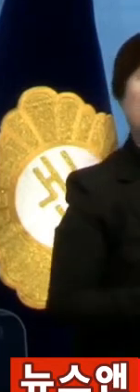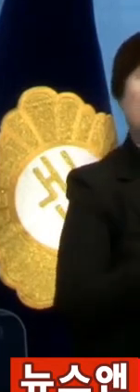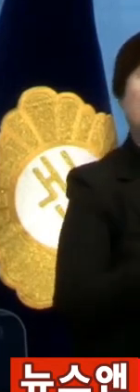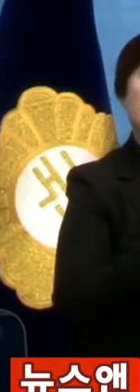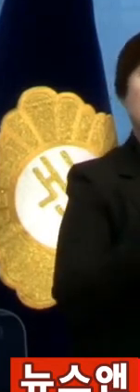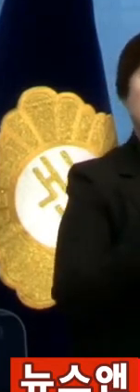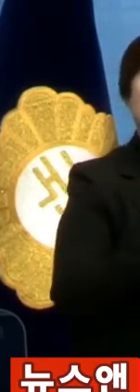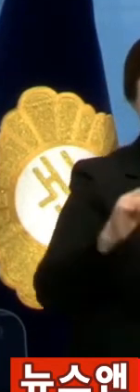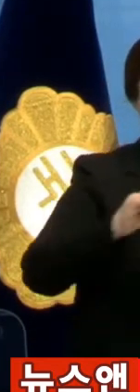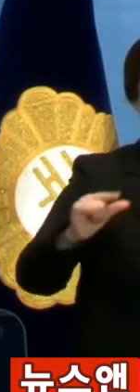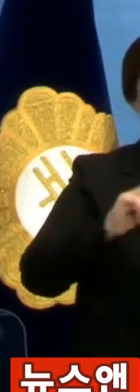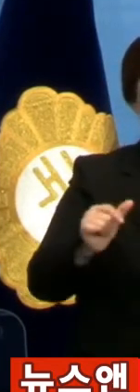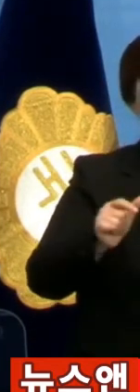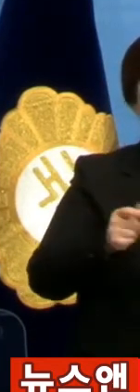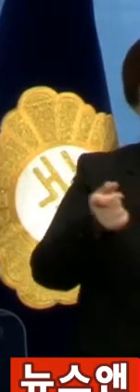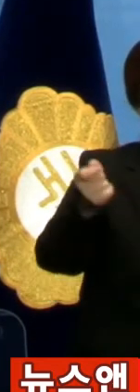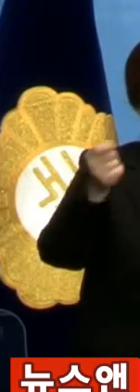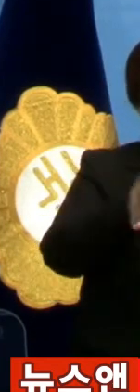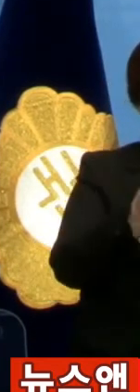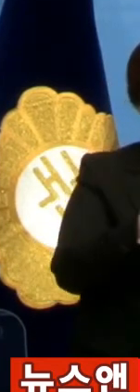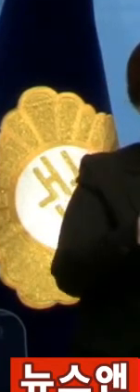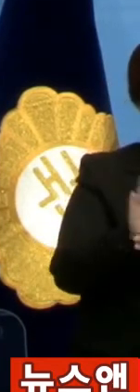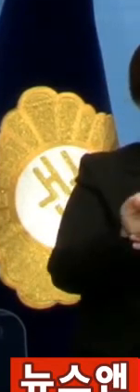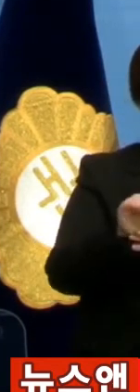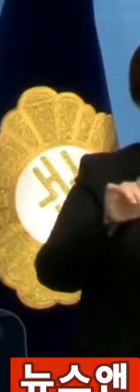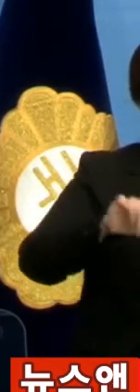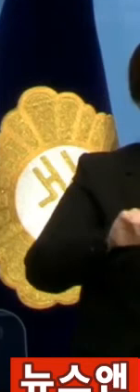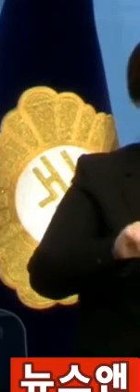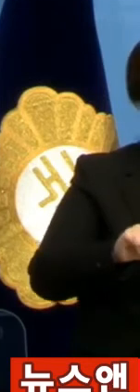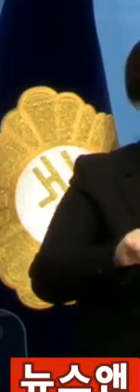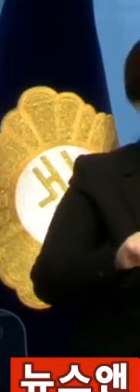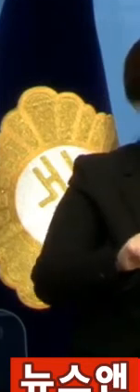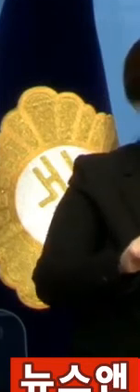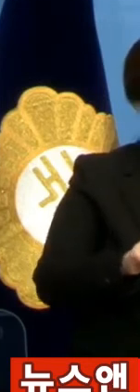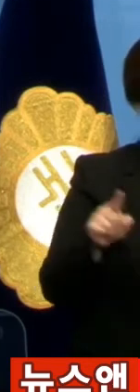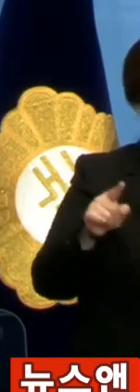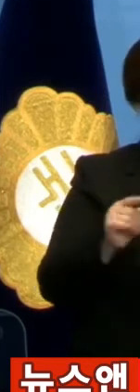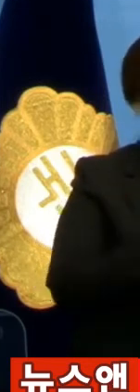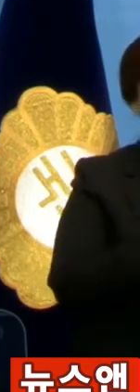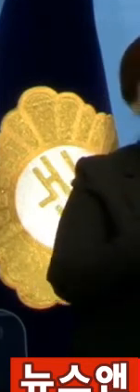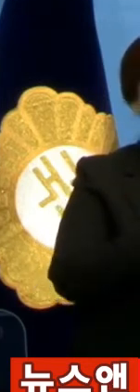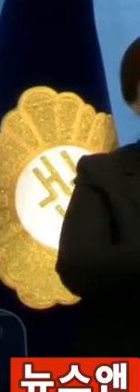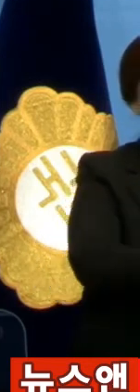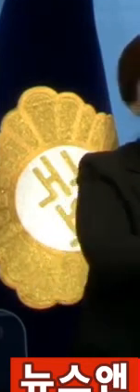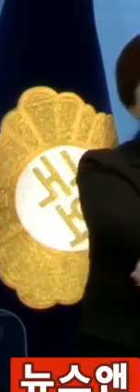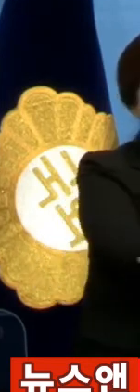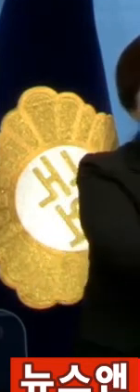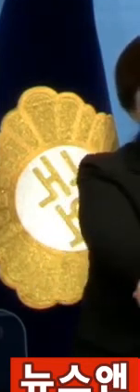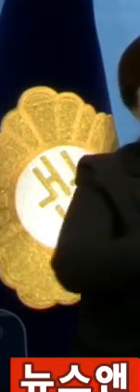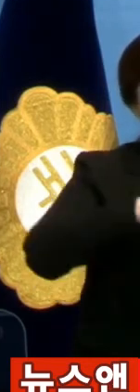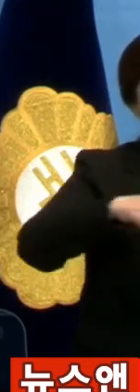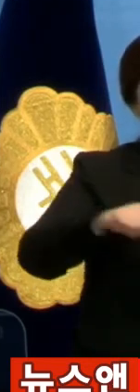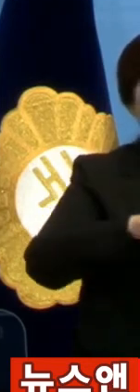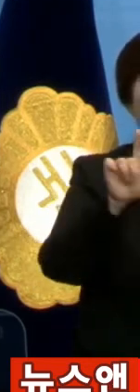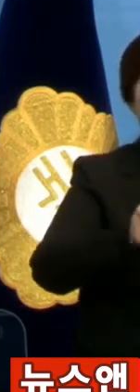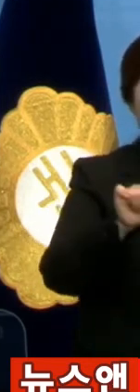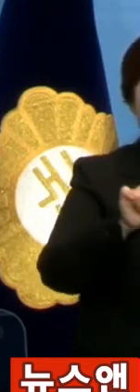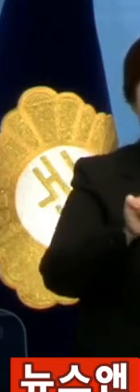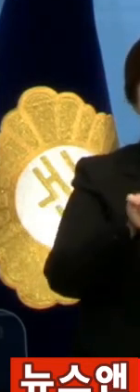하는 일부 보수 언론의 카르텔 그리고 거기서 일어나고 있는